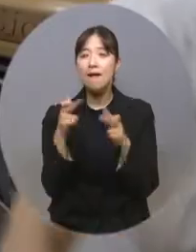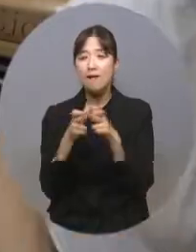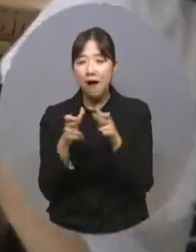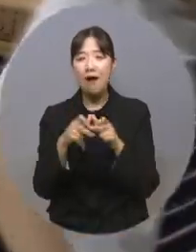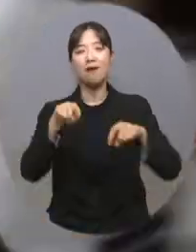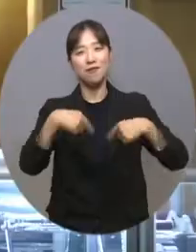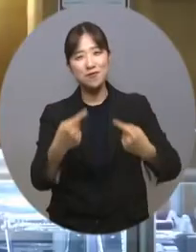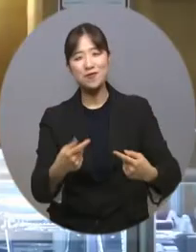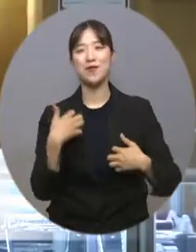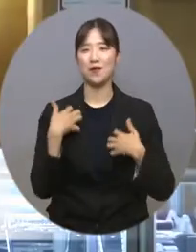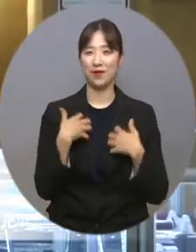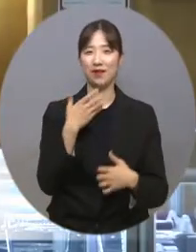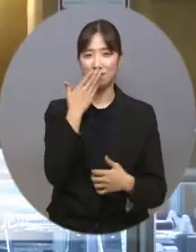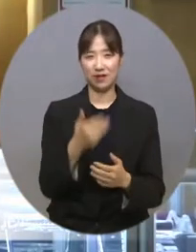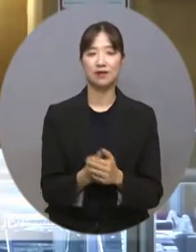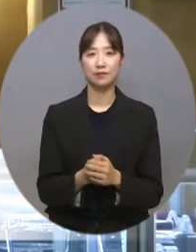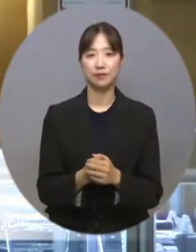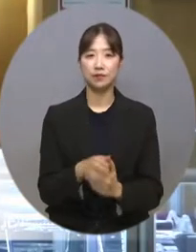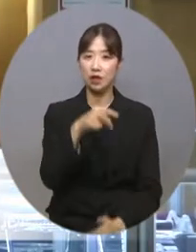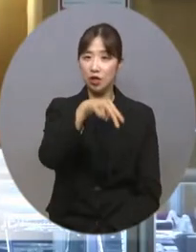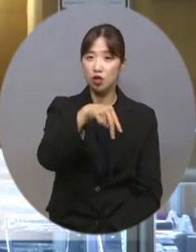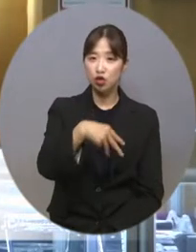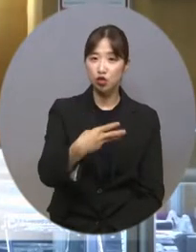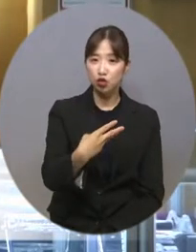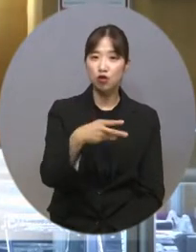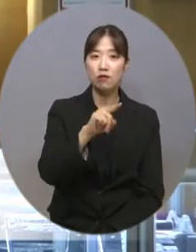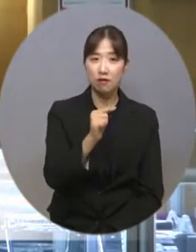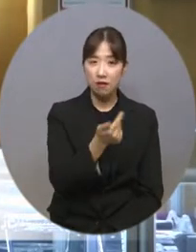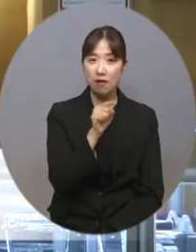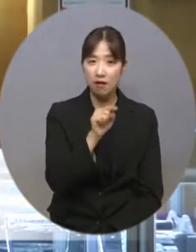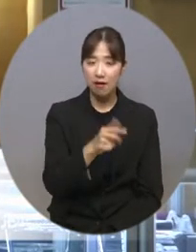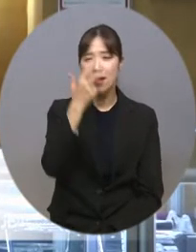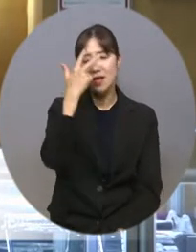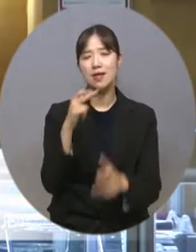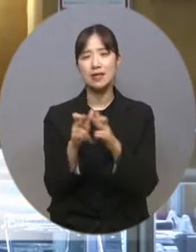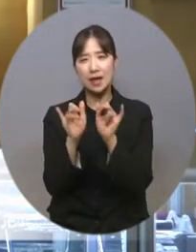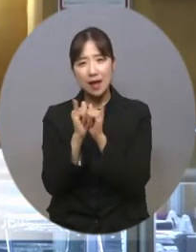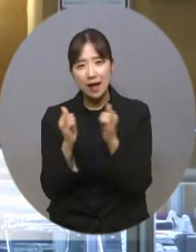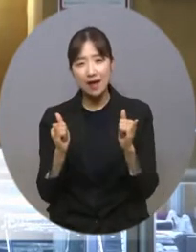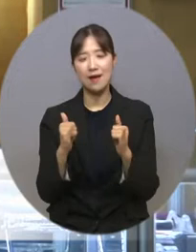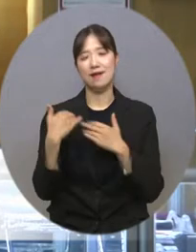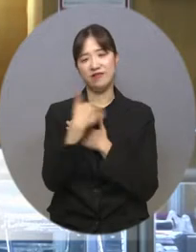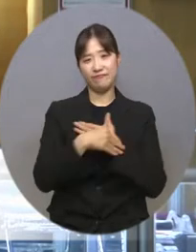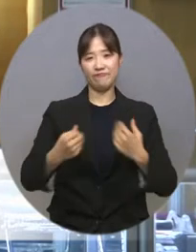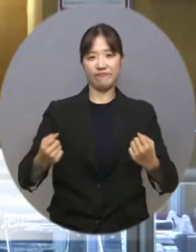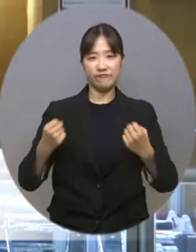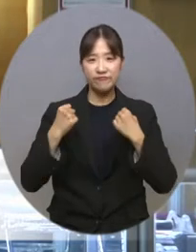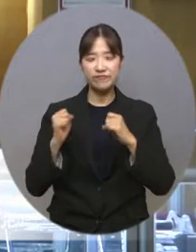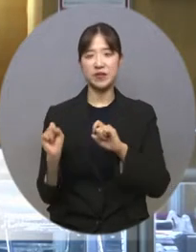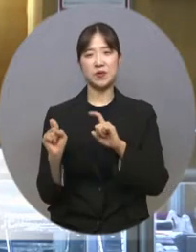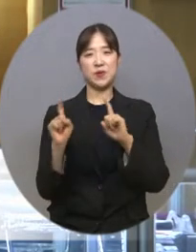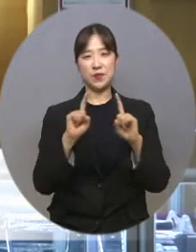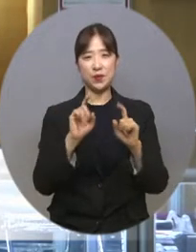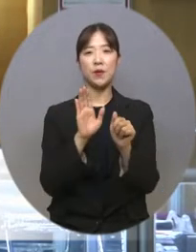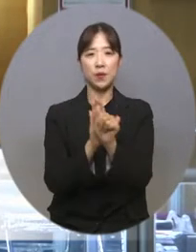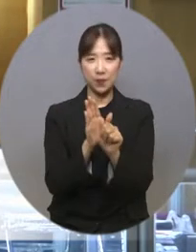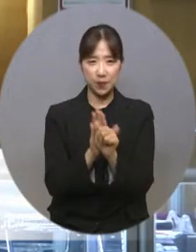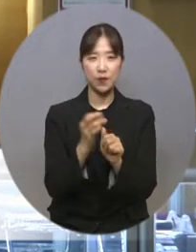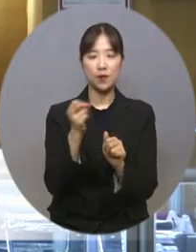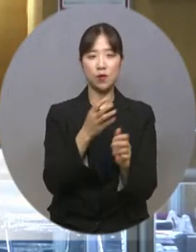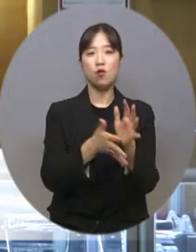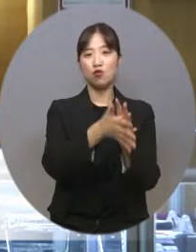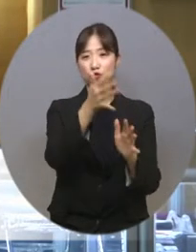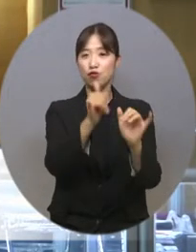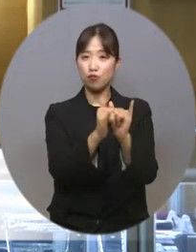얻고 있습니다. 이 슐런은 우리 시각장애인 분들이 체력 향상을 도모하고